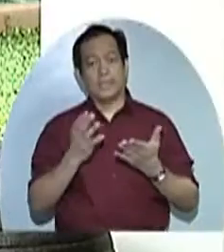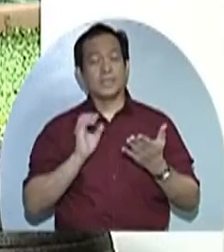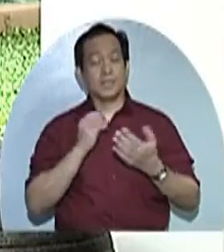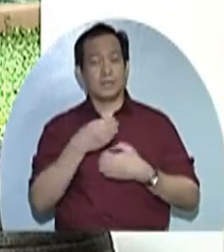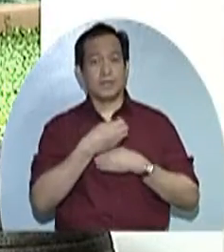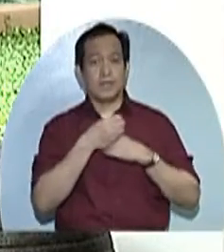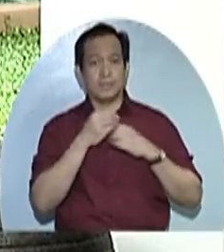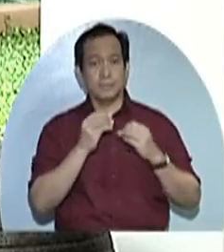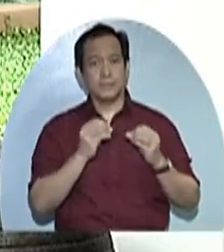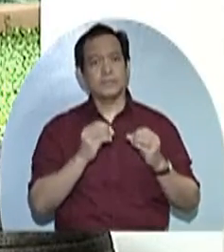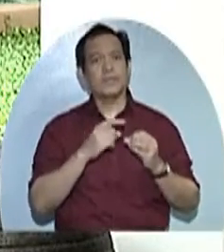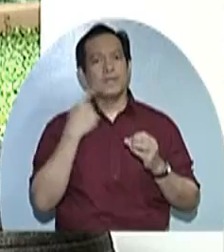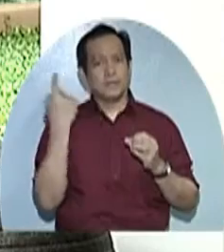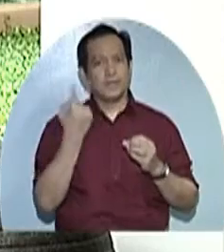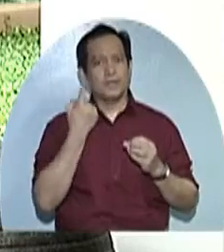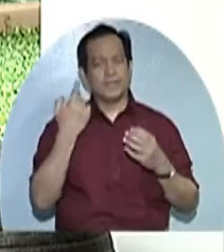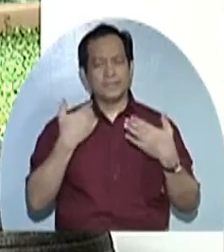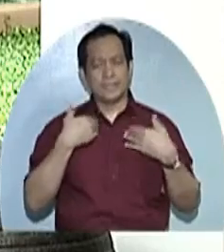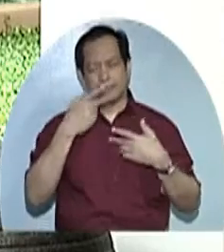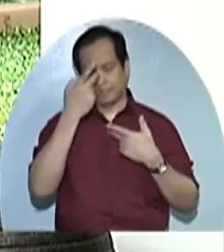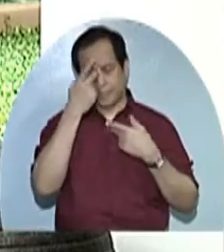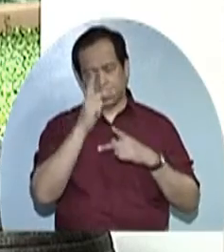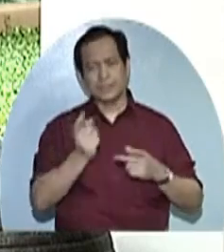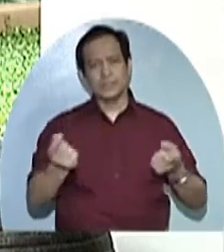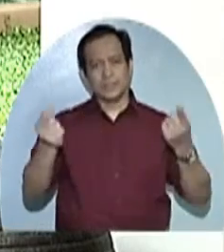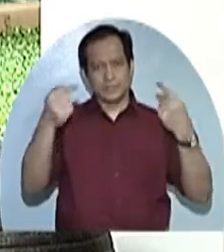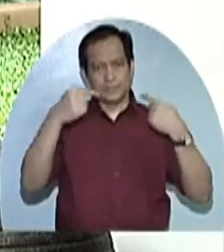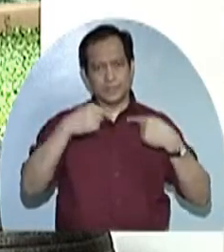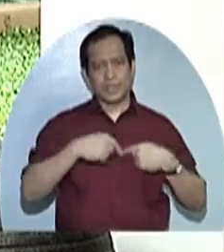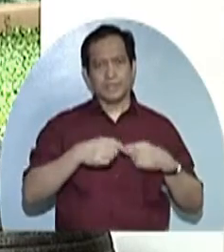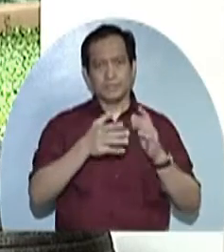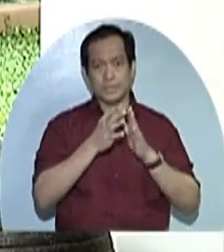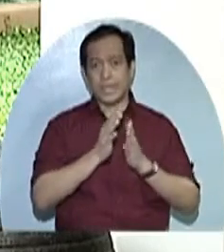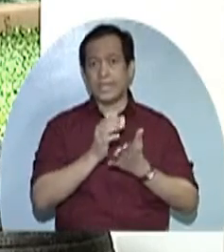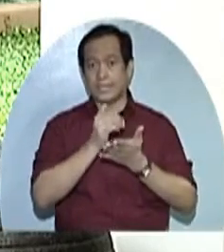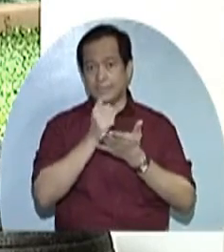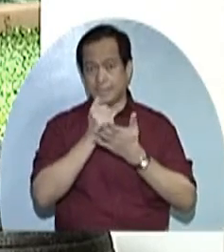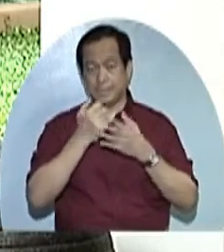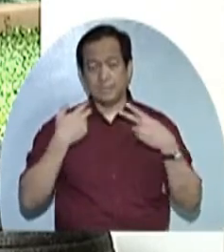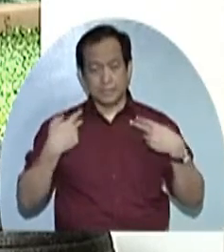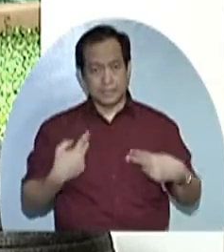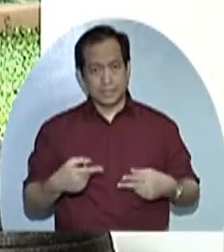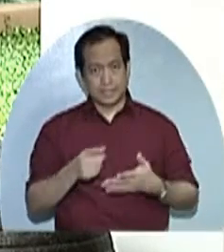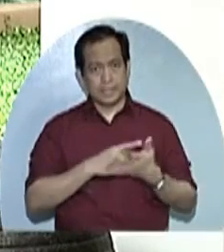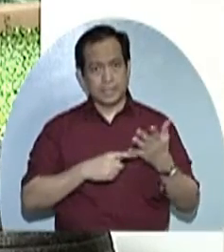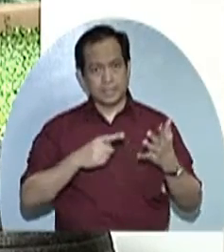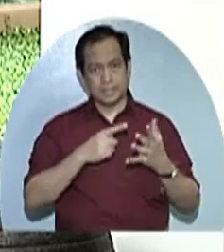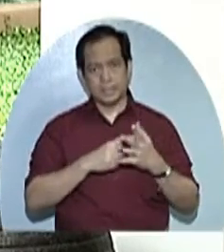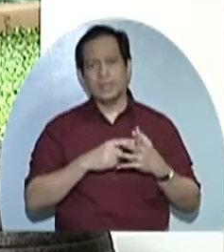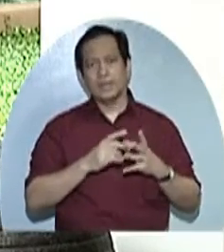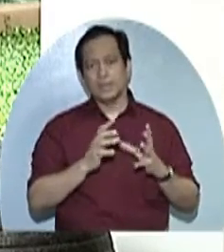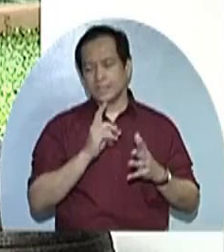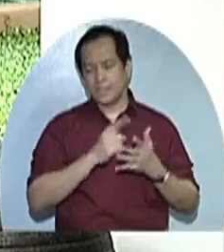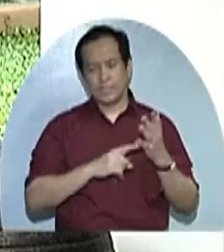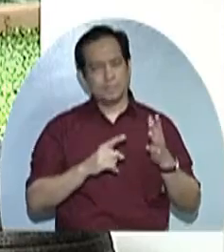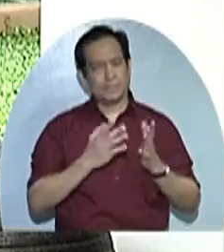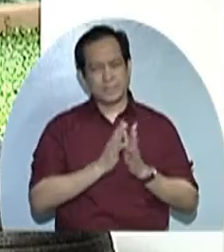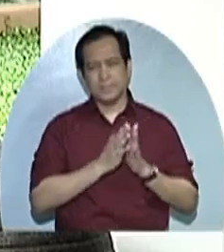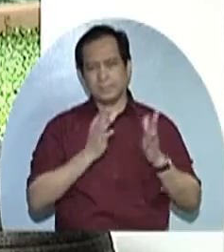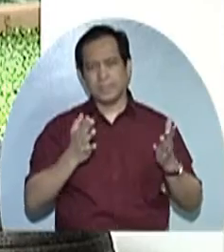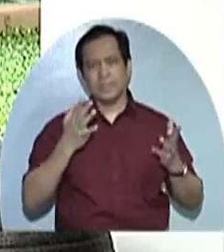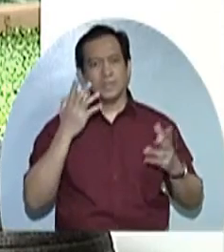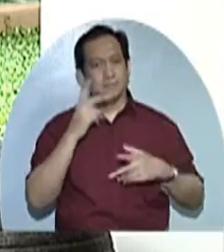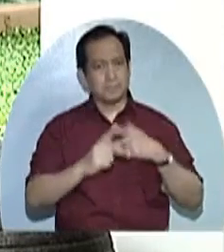Dito sa ating tanggapan, hindi tayo nawawala ng pasyenteng dumudulog para ipanawagan ang kondisyon at bigat ng karamdamang